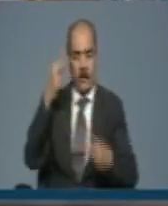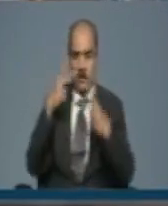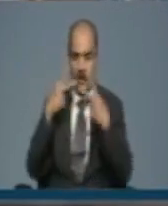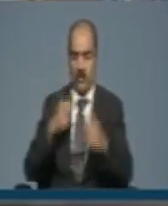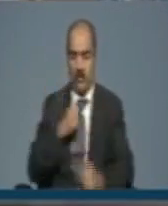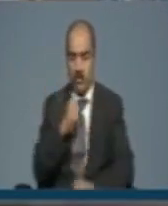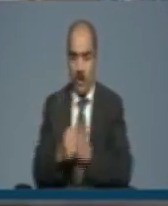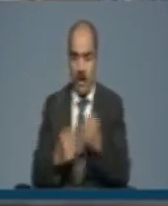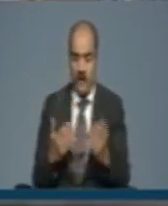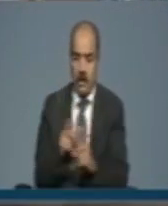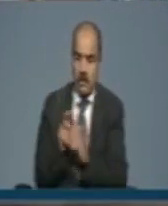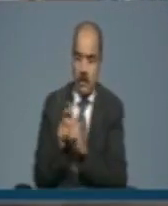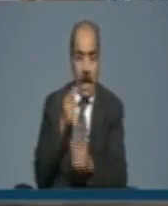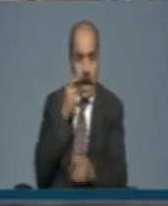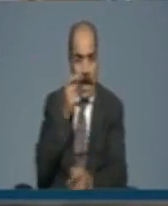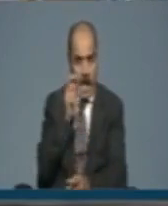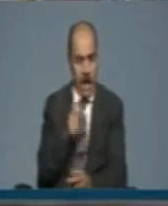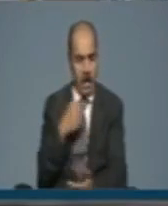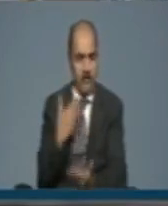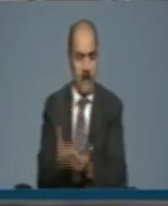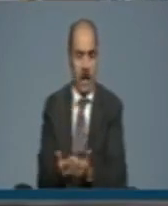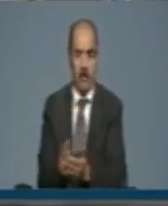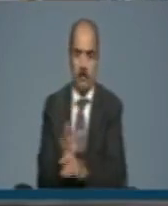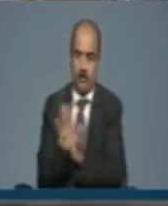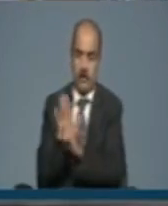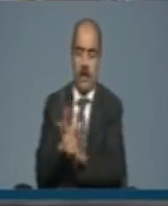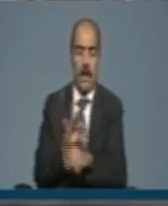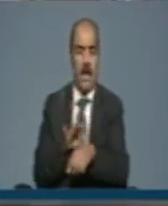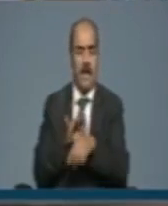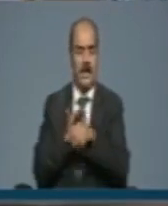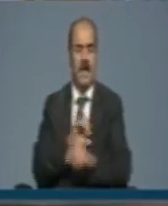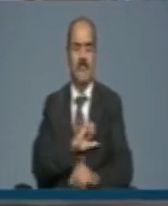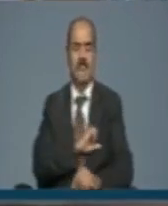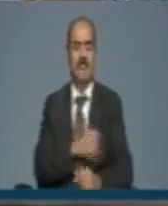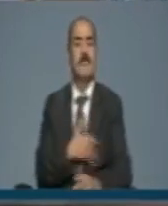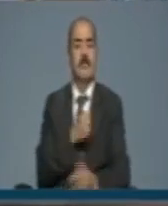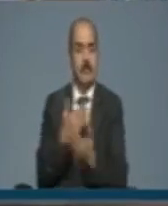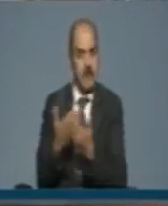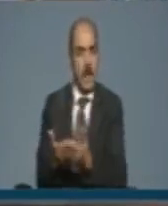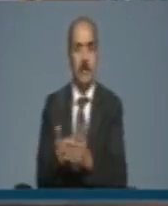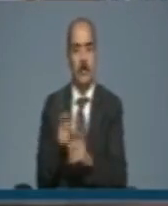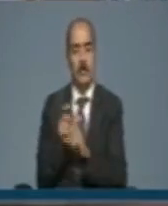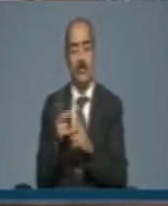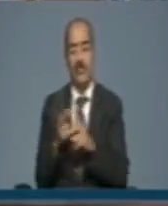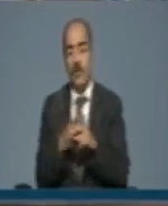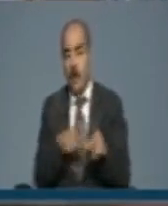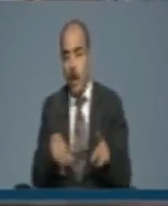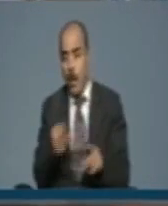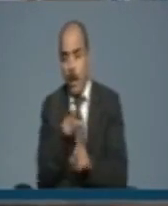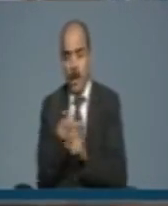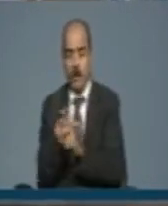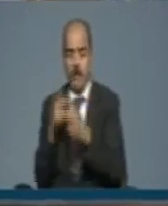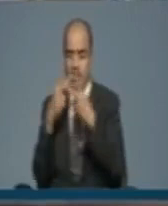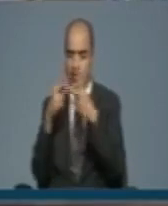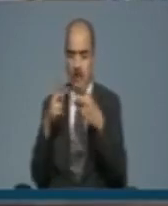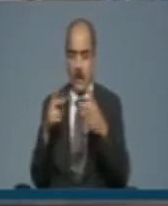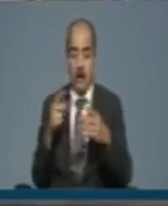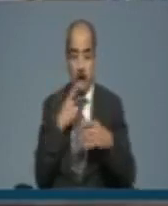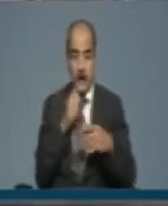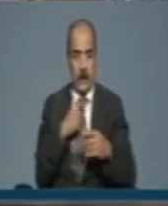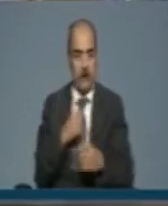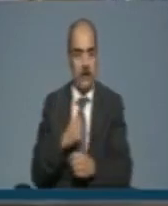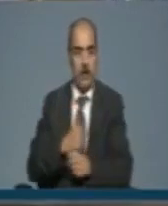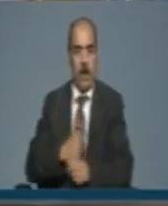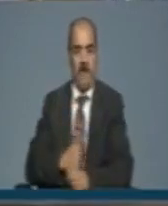جانب حقوق الإنسان وكذلك أيضا فإن كندا سوف تقف دائما إلى حماية الإنسان وسوف نقف أيضا من